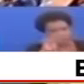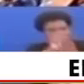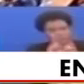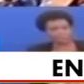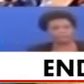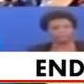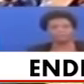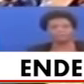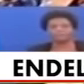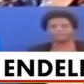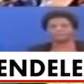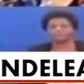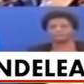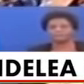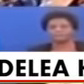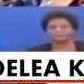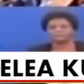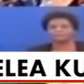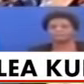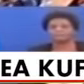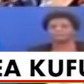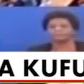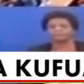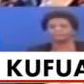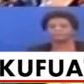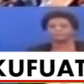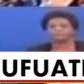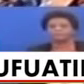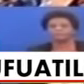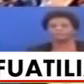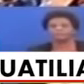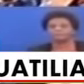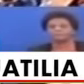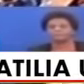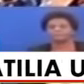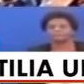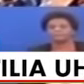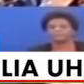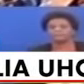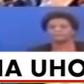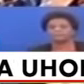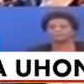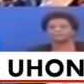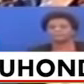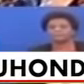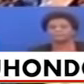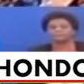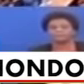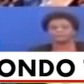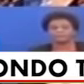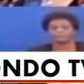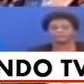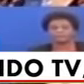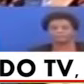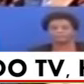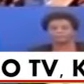Mheshimiwa Waziri wa Nchi, Ofisi ya Rais TAMISEMI, majibu. Mheshimiwa Spika, Naibu Spika, kwanza nimpongeze